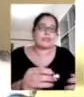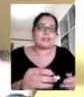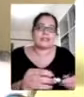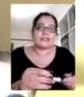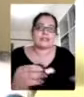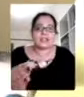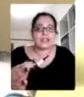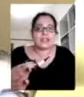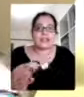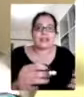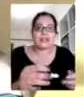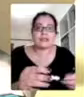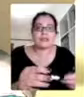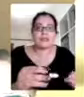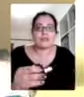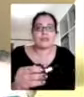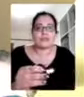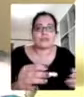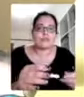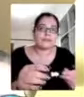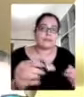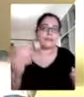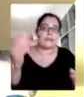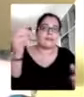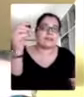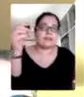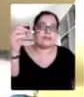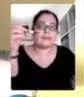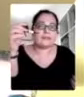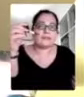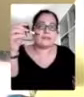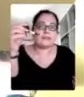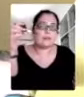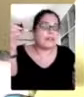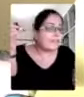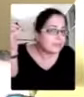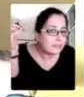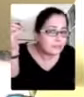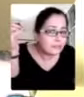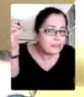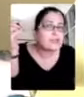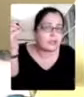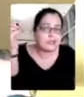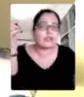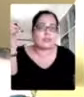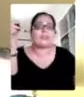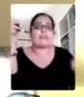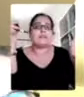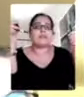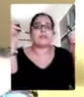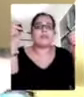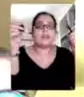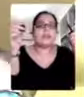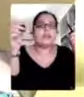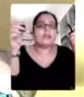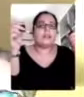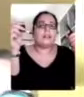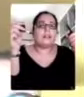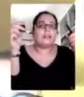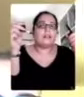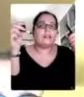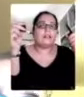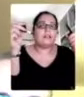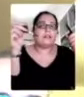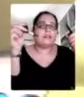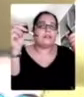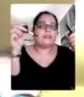Çatır çatır üretiyorlar ve şey değil yani. Çok ucuz. Nasıl diyorsunuz değil mi Elif Hanım? Efendim? Öyle Missouri Missouri diyorum. Evet, Missouri. meşhur